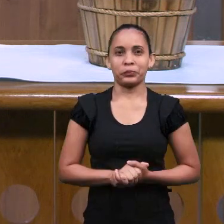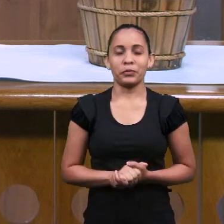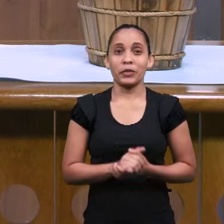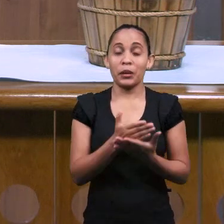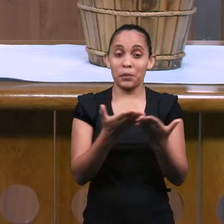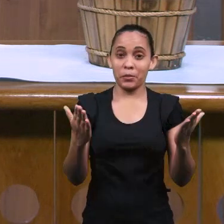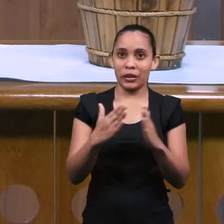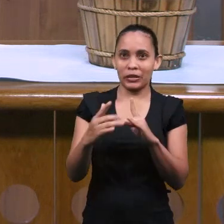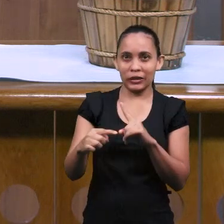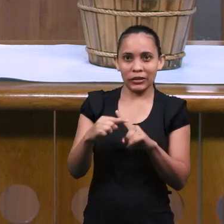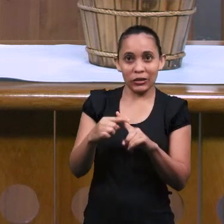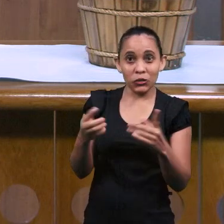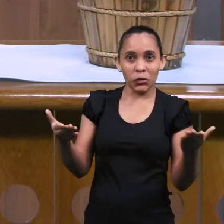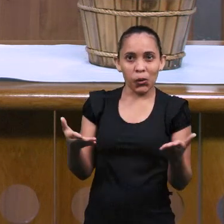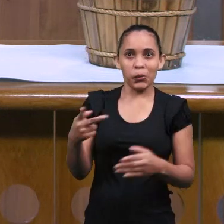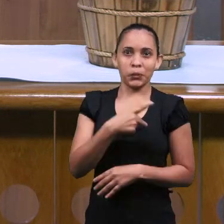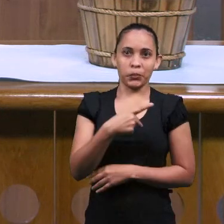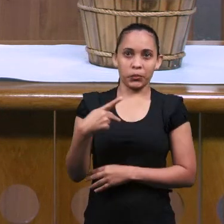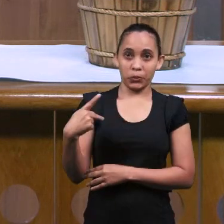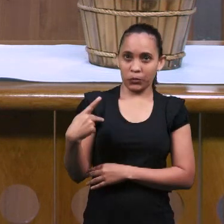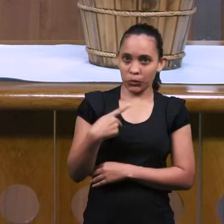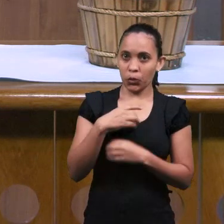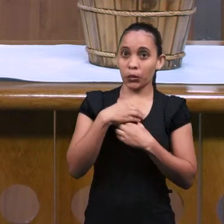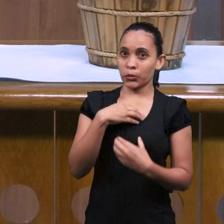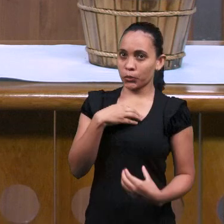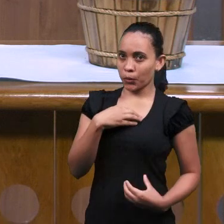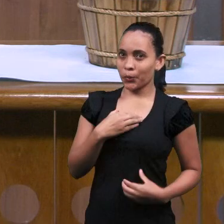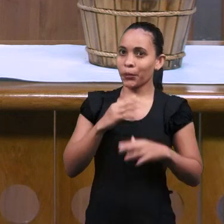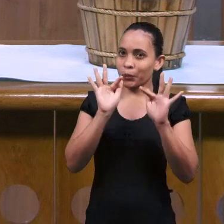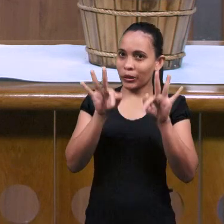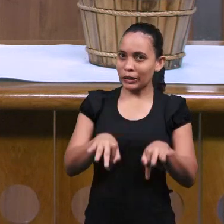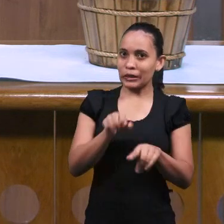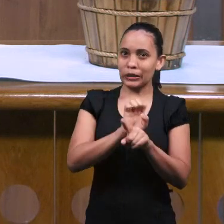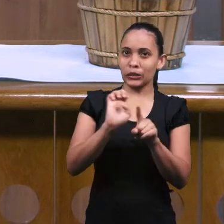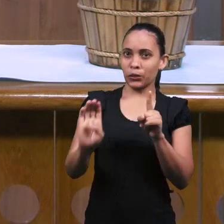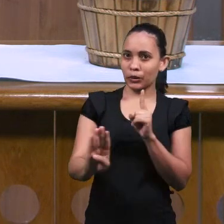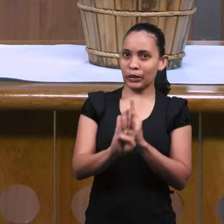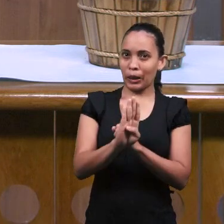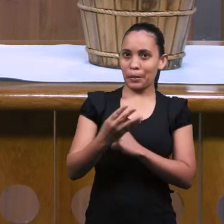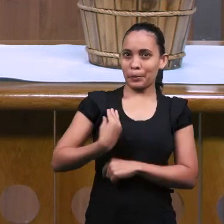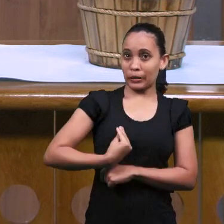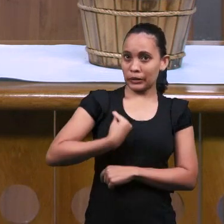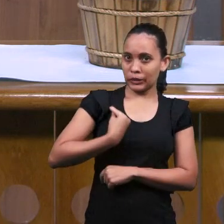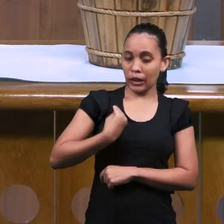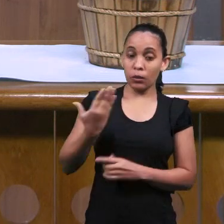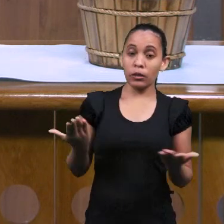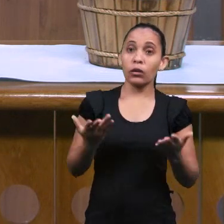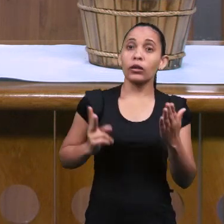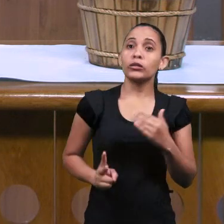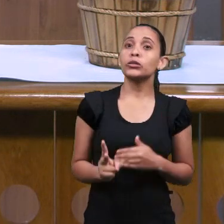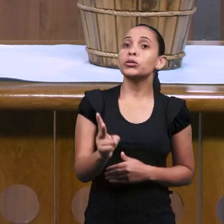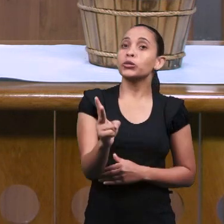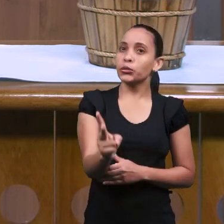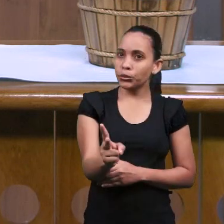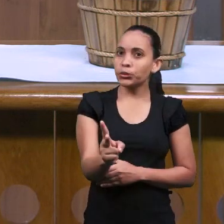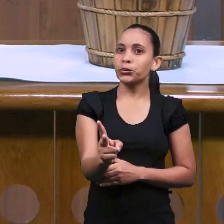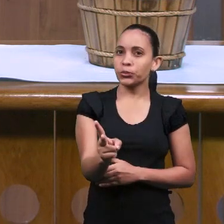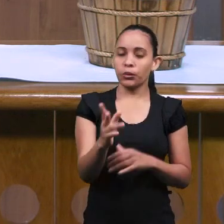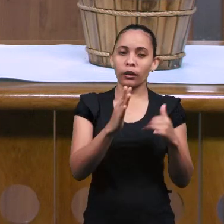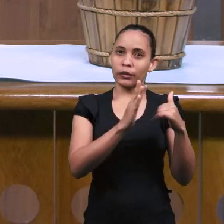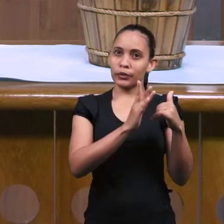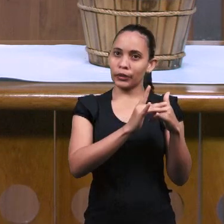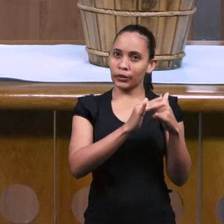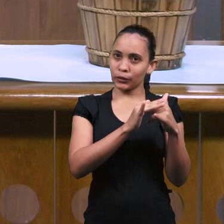de communication via satellite vers les églises. Les pasteurs et ouvriers vont finir présentiellement. Et nous allons continuer ici maintenant, à travers notre